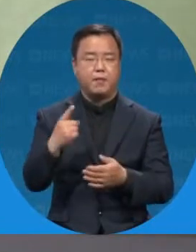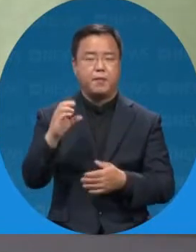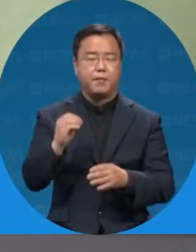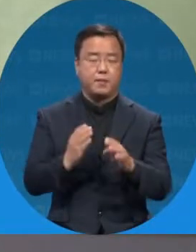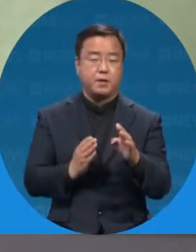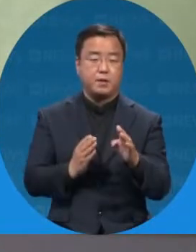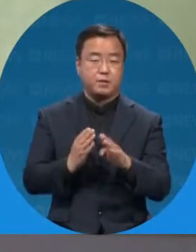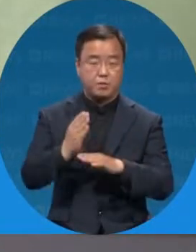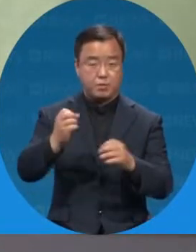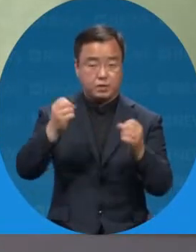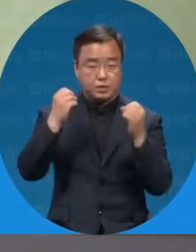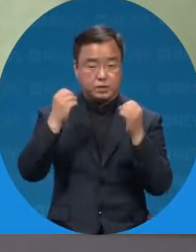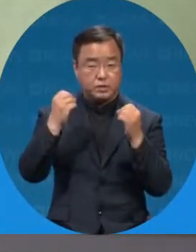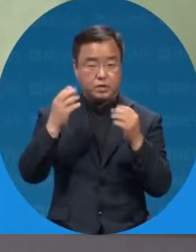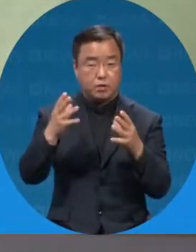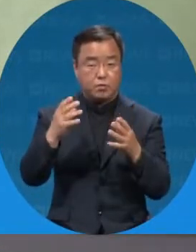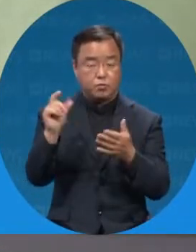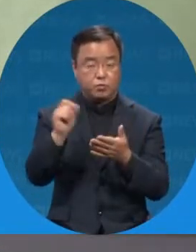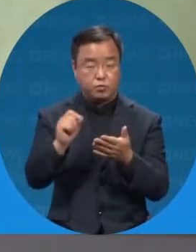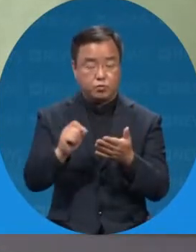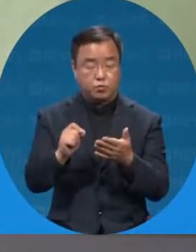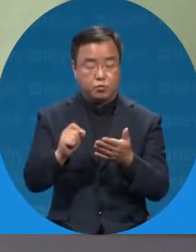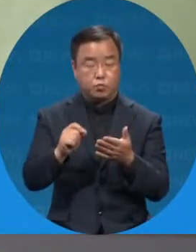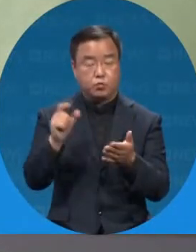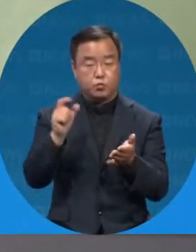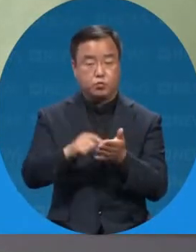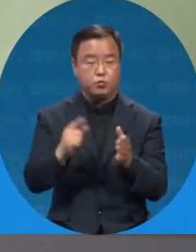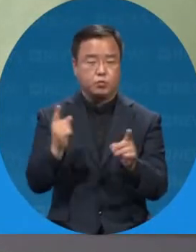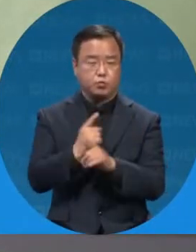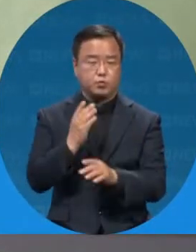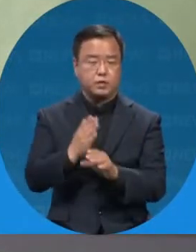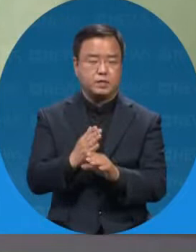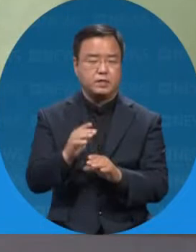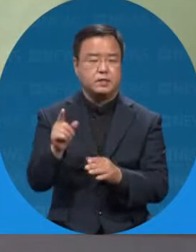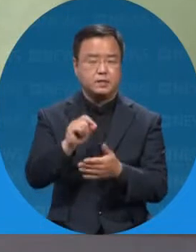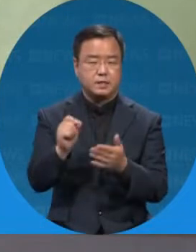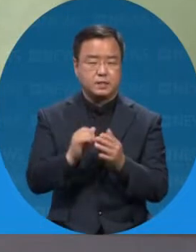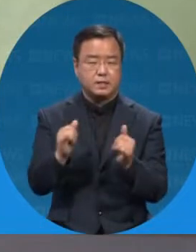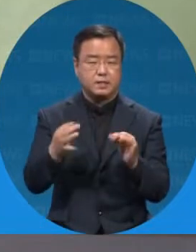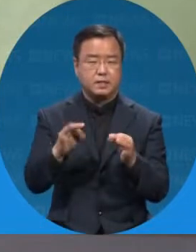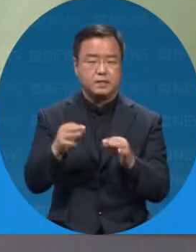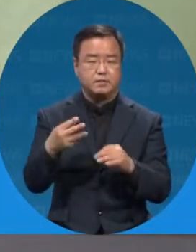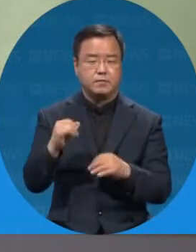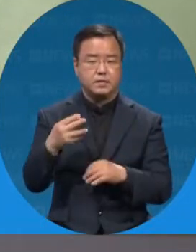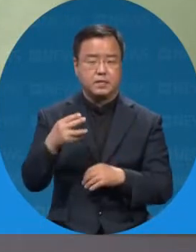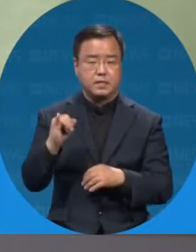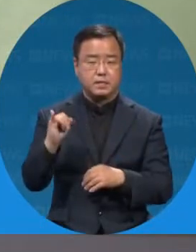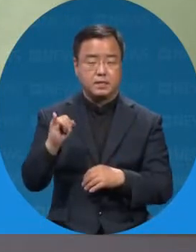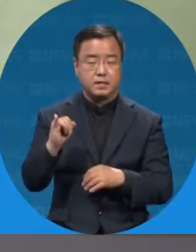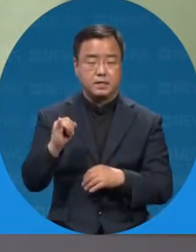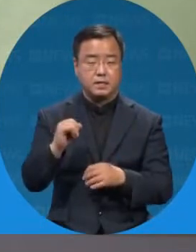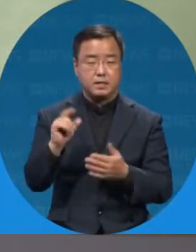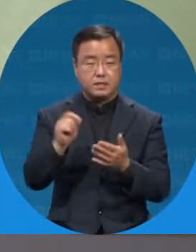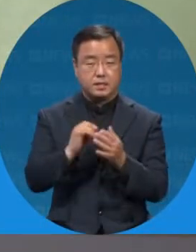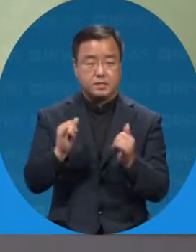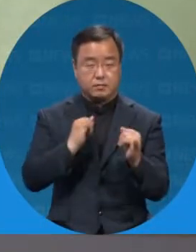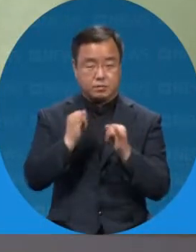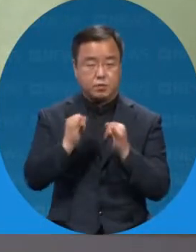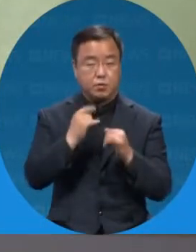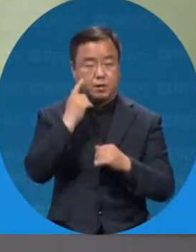있습니다. 이 만복인의 떡집 시리즈를 쓴 김리리 작가를 방송 최초로 인터뷰했습니다. 함께